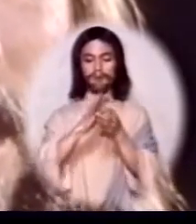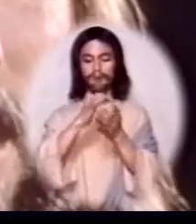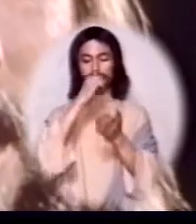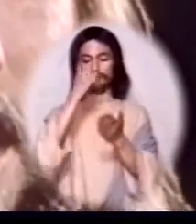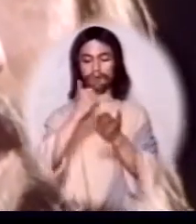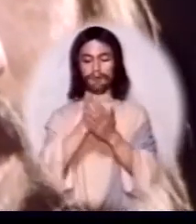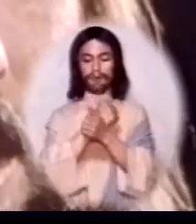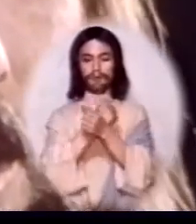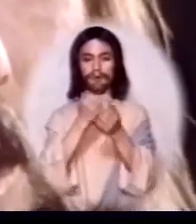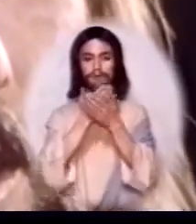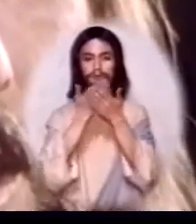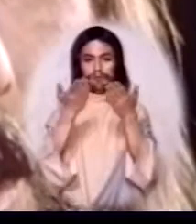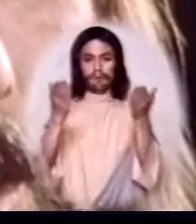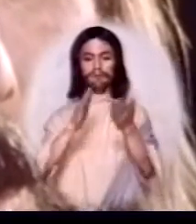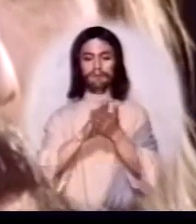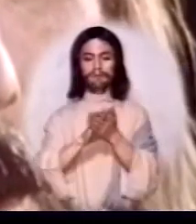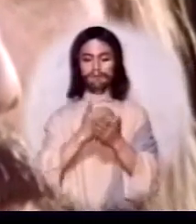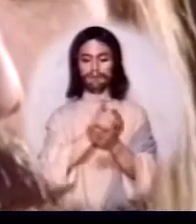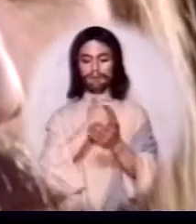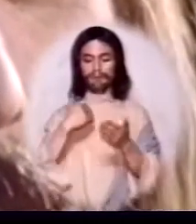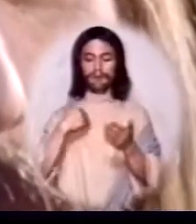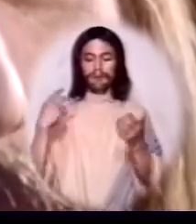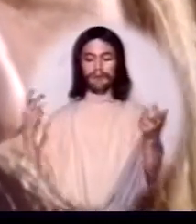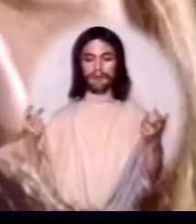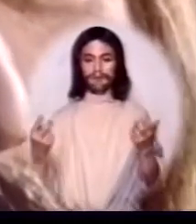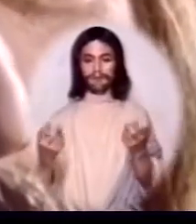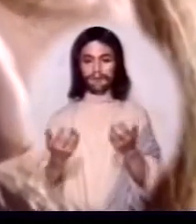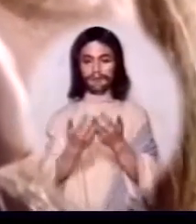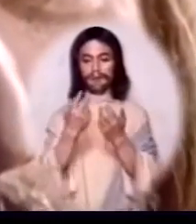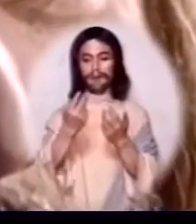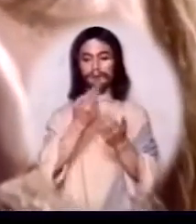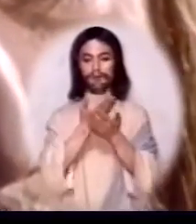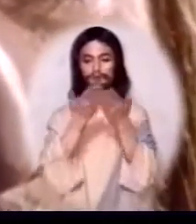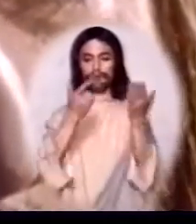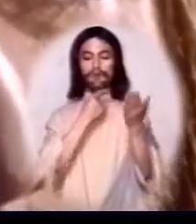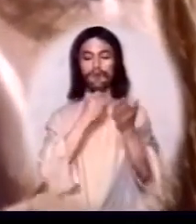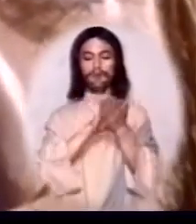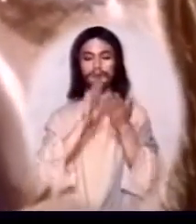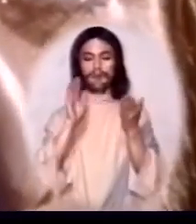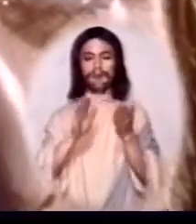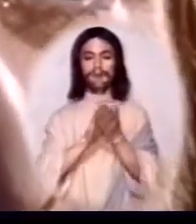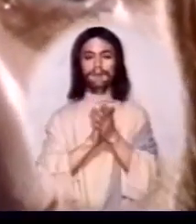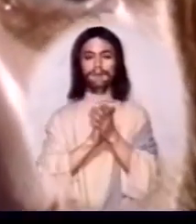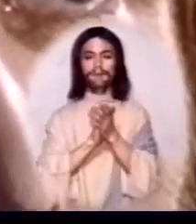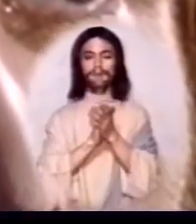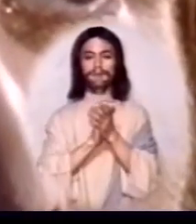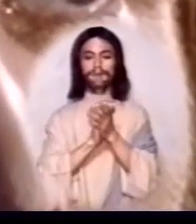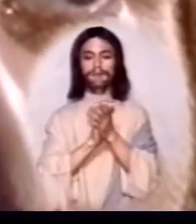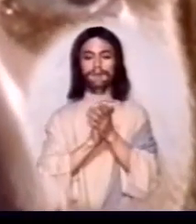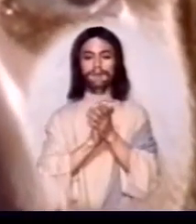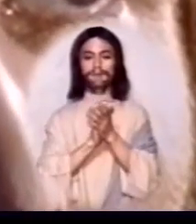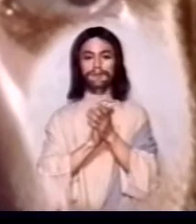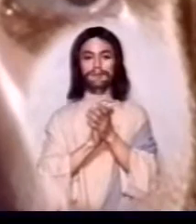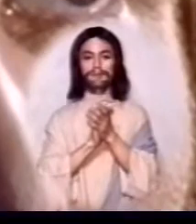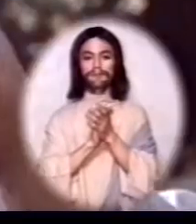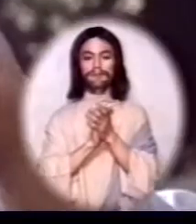당신의 죄를 사하여 주고 풍성한 생명을 주시길 원하십니다.